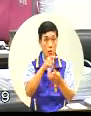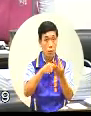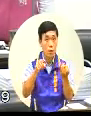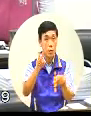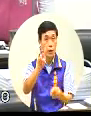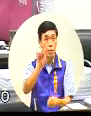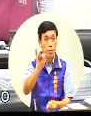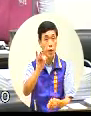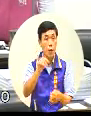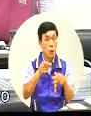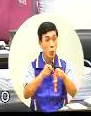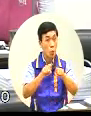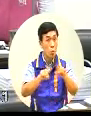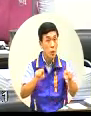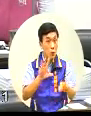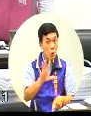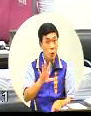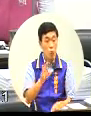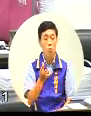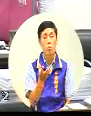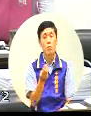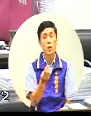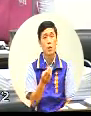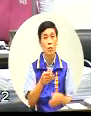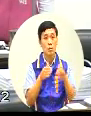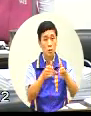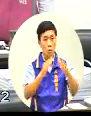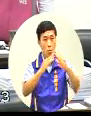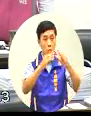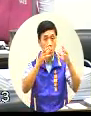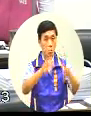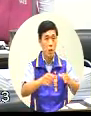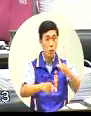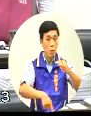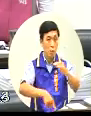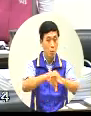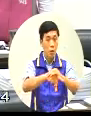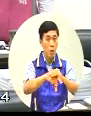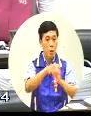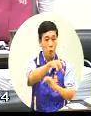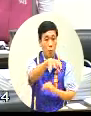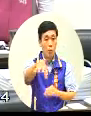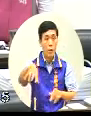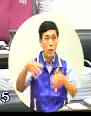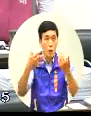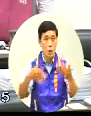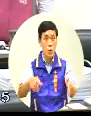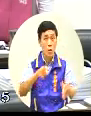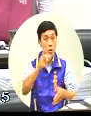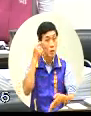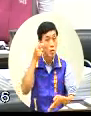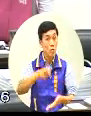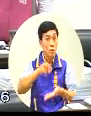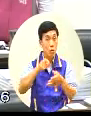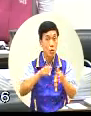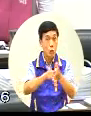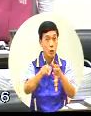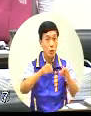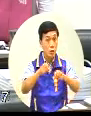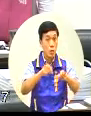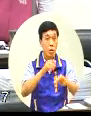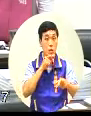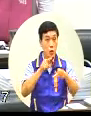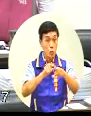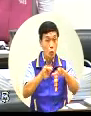平呢？对不对？因为其实违建真的很多，所以你说专案是为了公平起见，我觉得这一点都不公